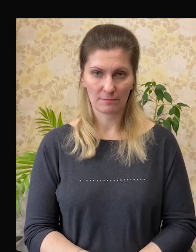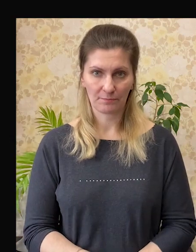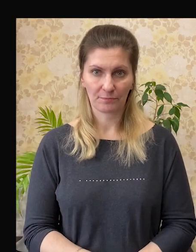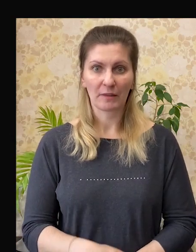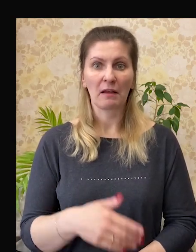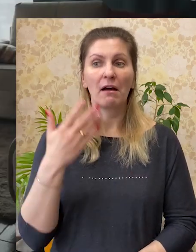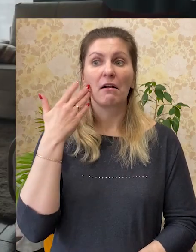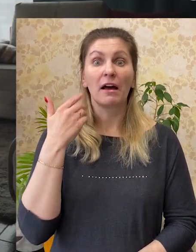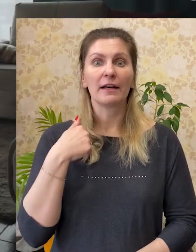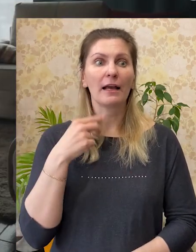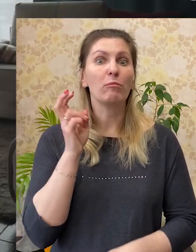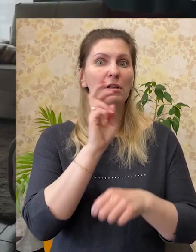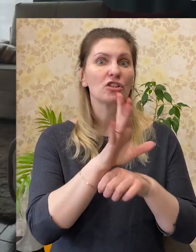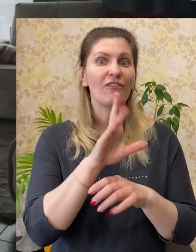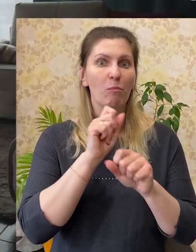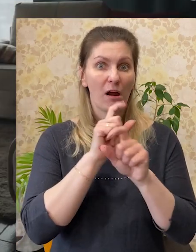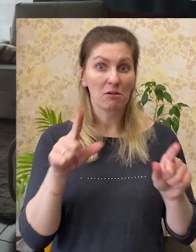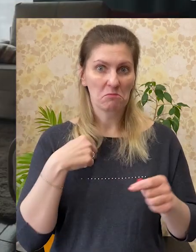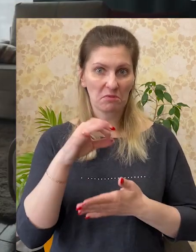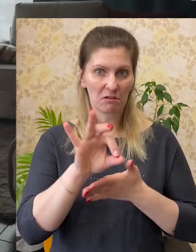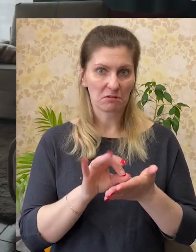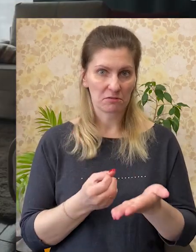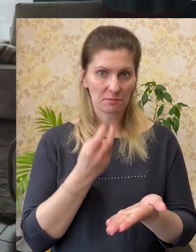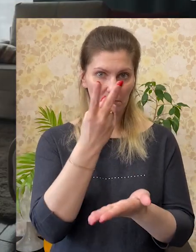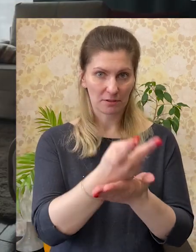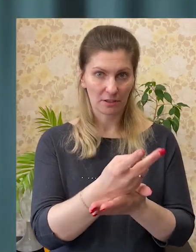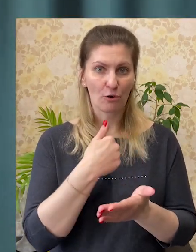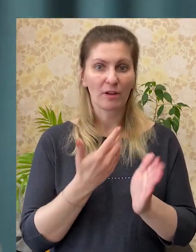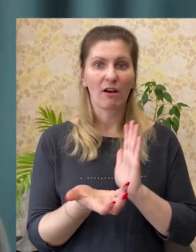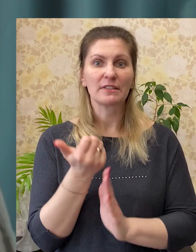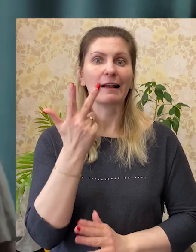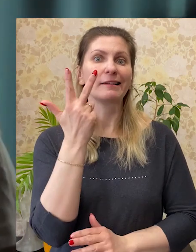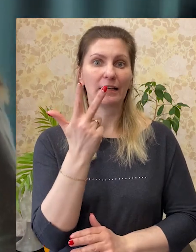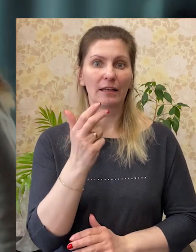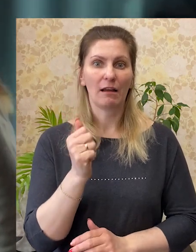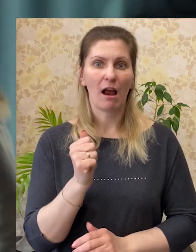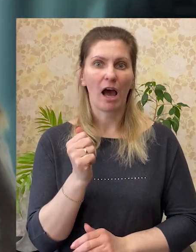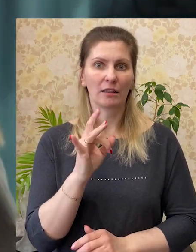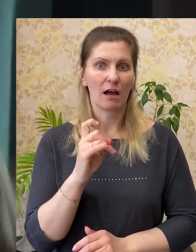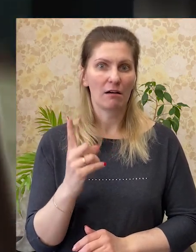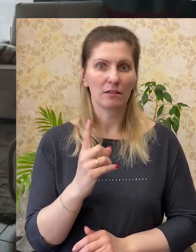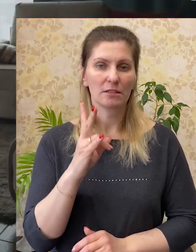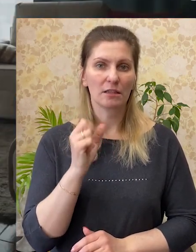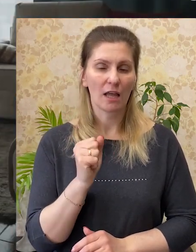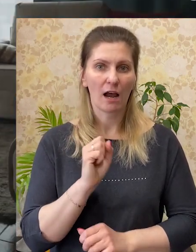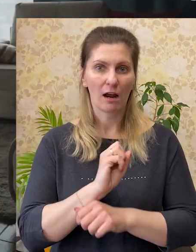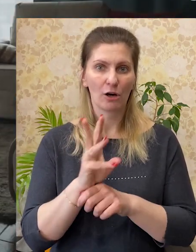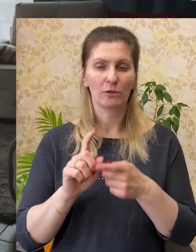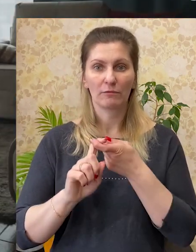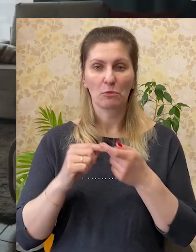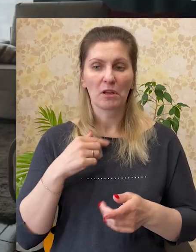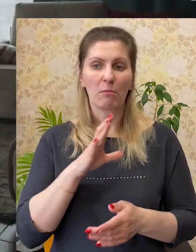Когда я приехала в больницу, меня госпитализировали, и мне сделали 3 анализа на коронавирус. Я жила в своей